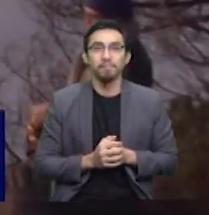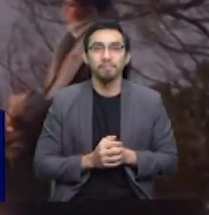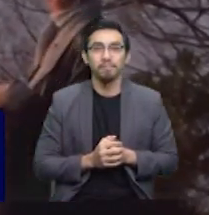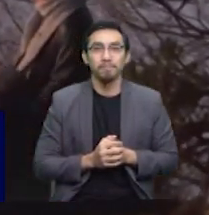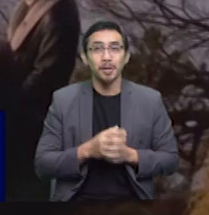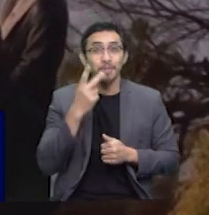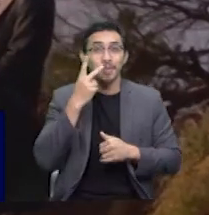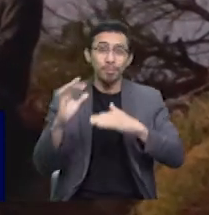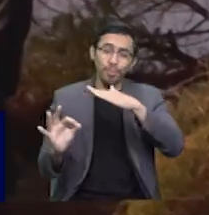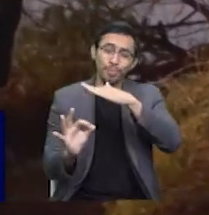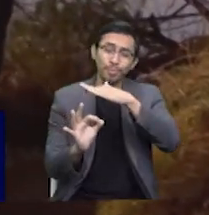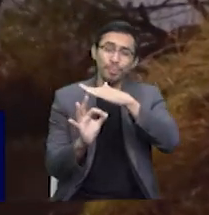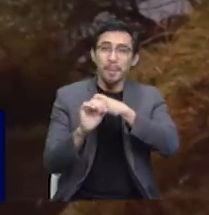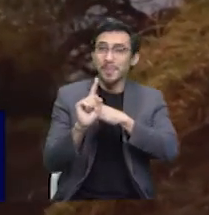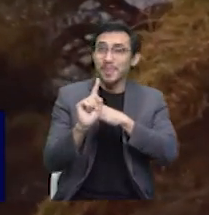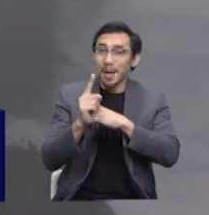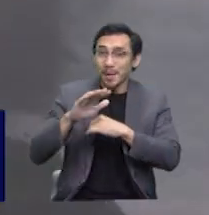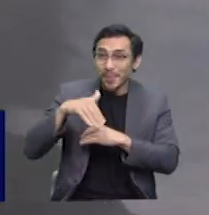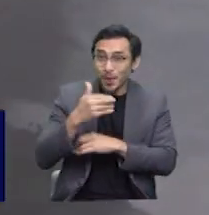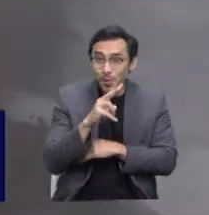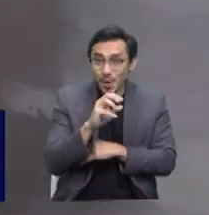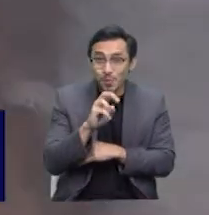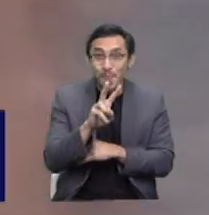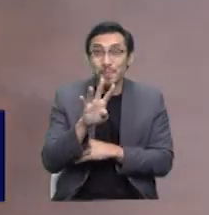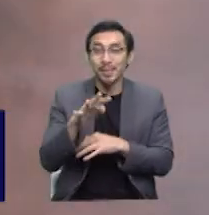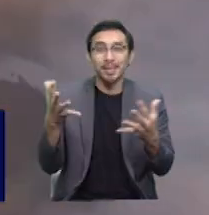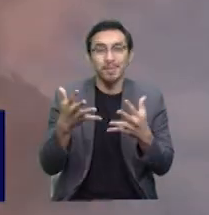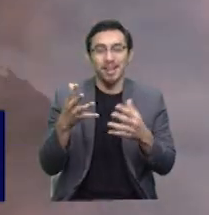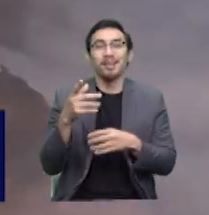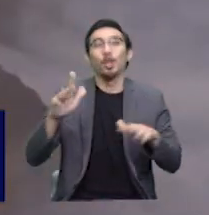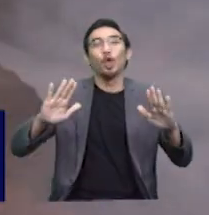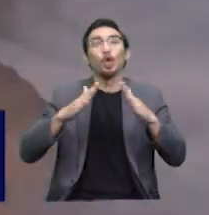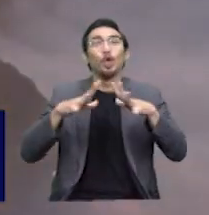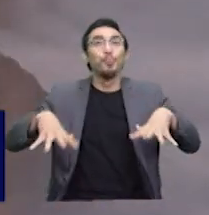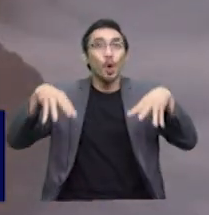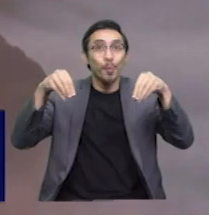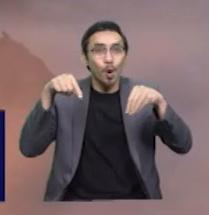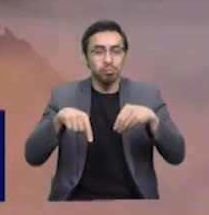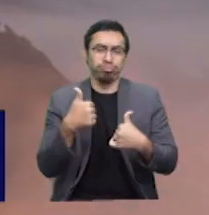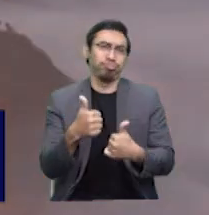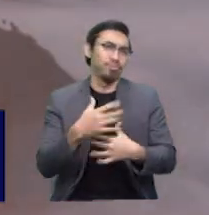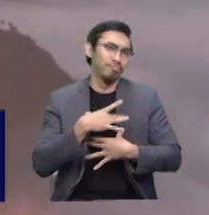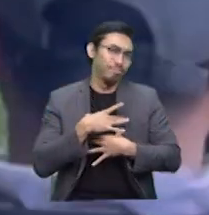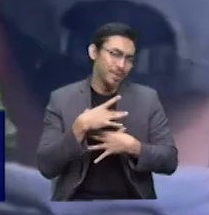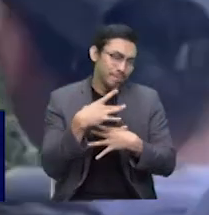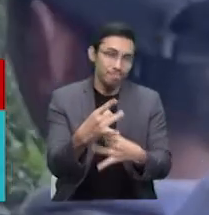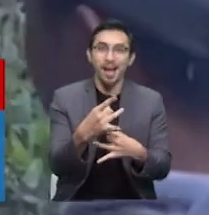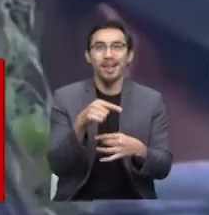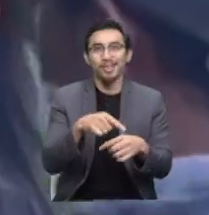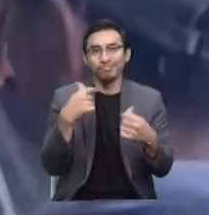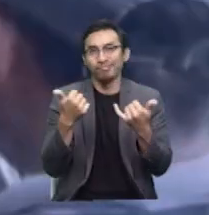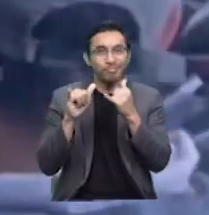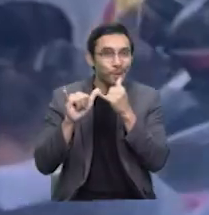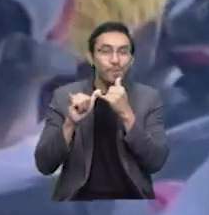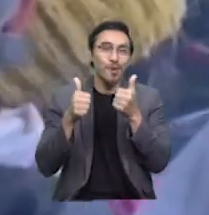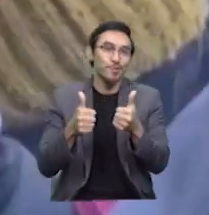Melihat matahari terbit pertama di tahun 2024 di kawasan Gunung Bromo menjadi pilihan sangat menarik untuk merayakan